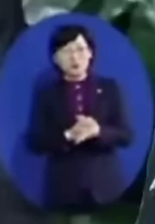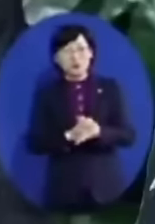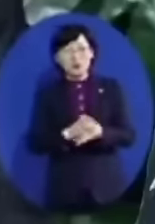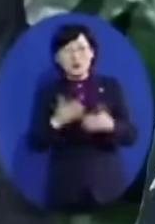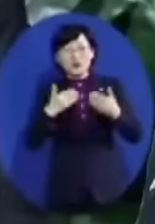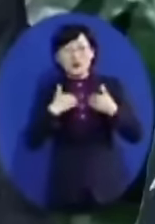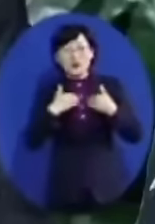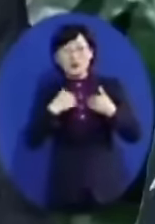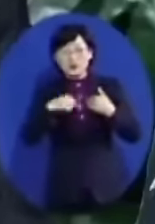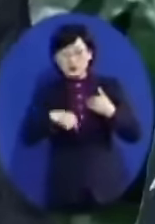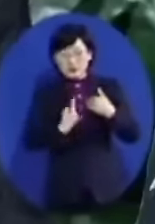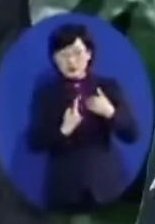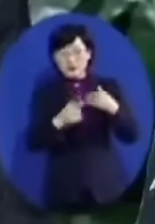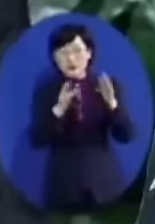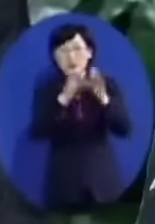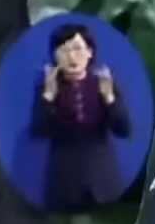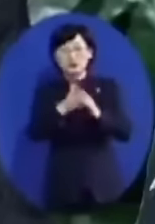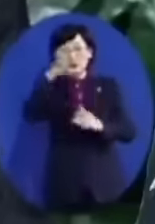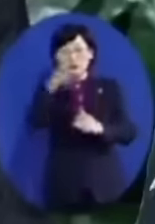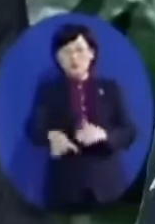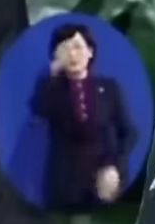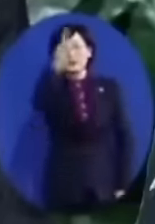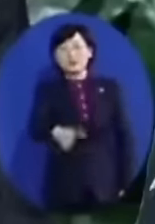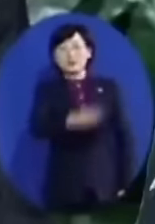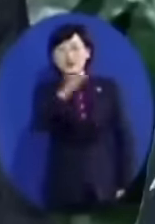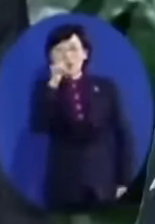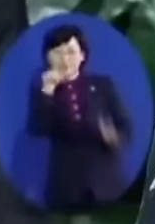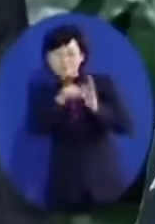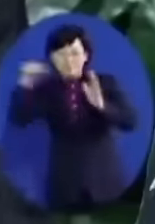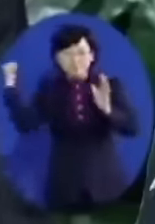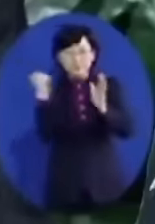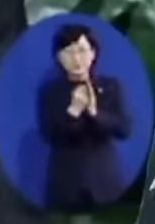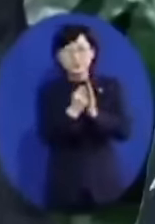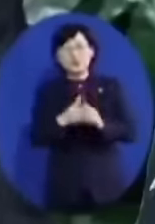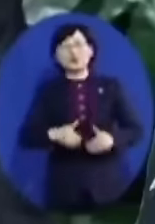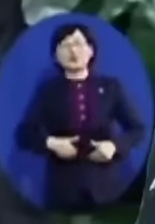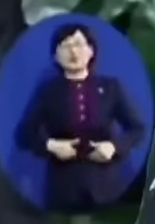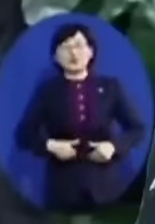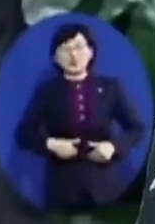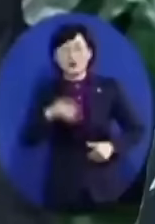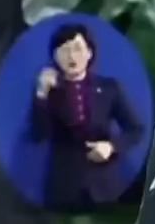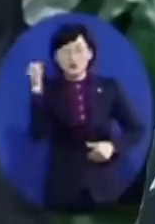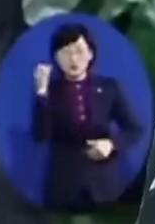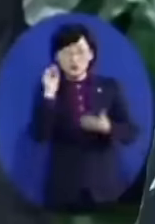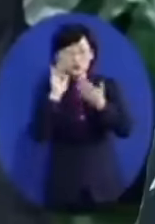내 자신을 예수님과 함께 십자가에 못 박아야 됩니다. 그리고